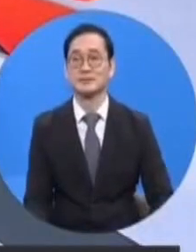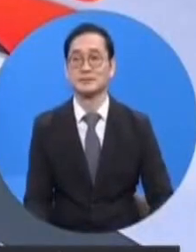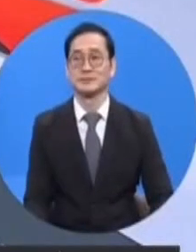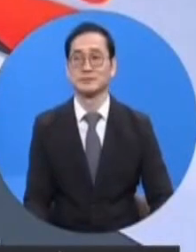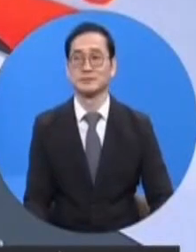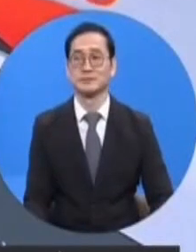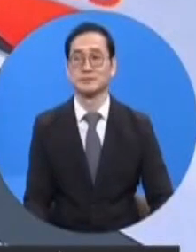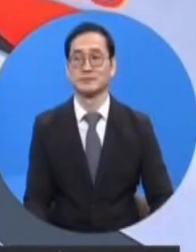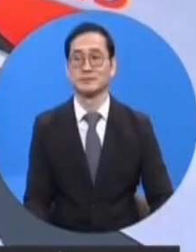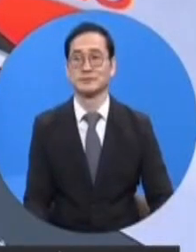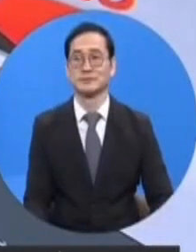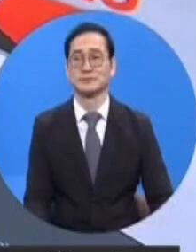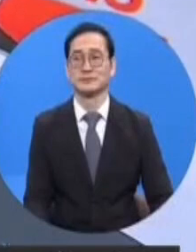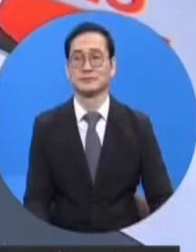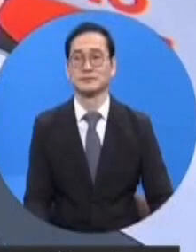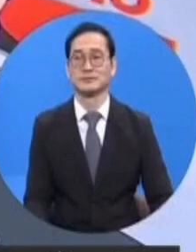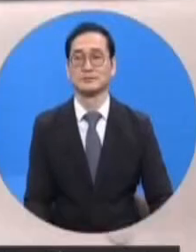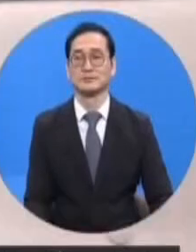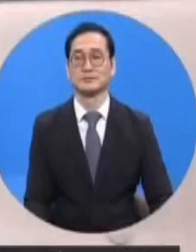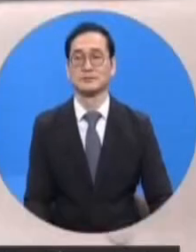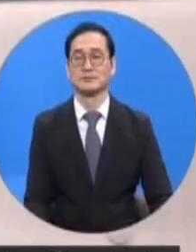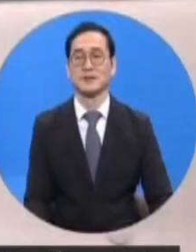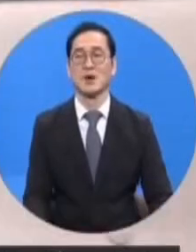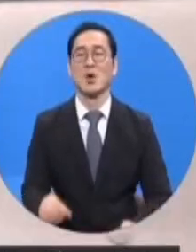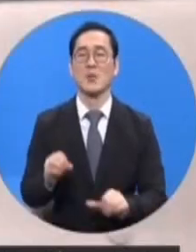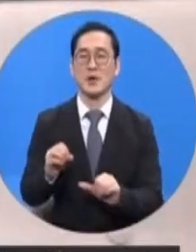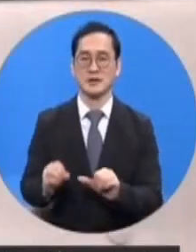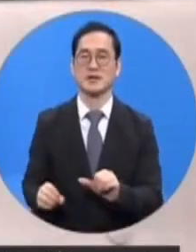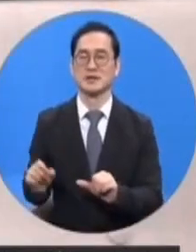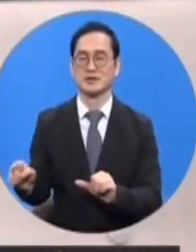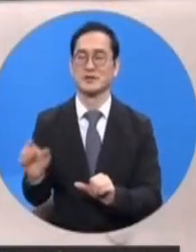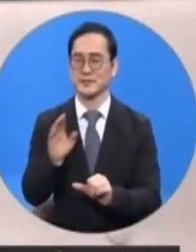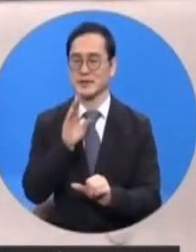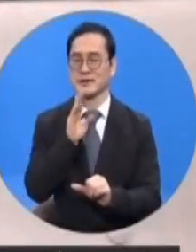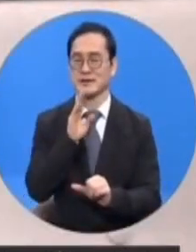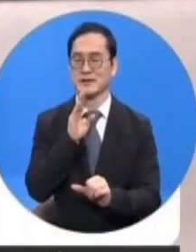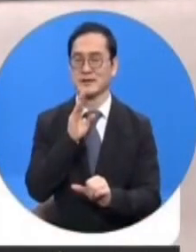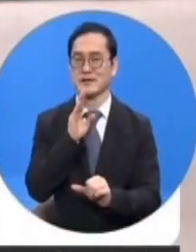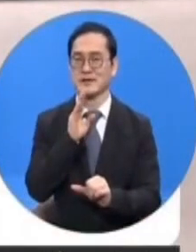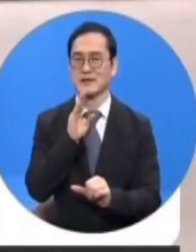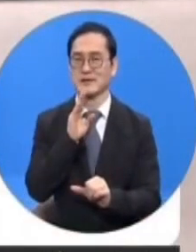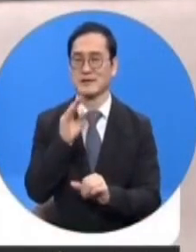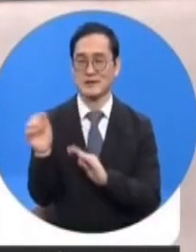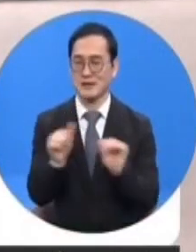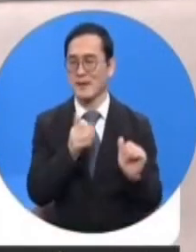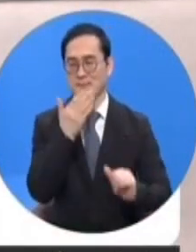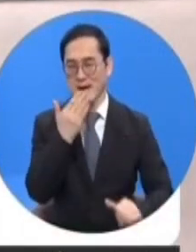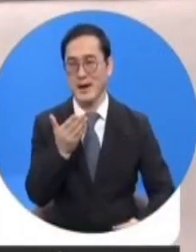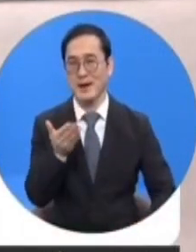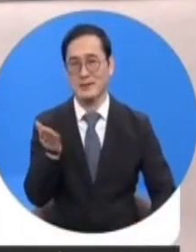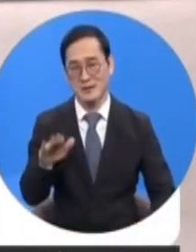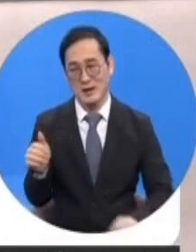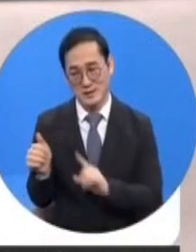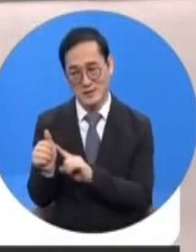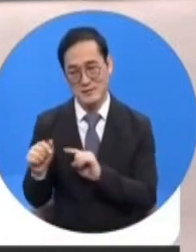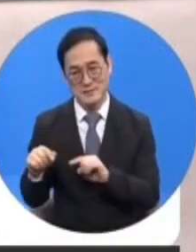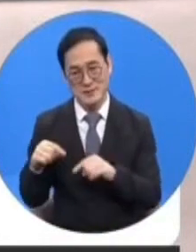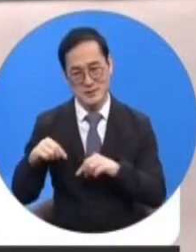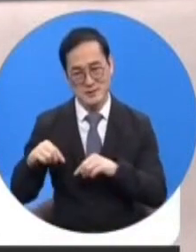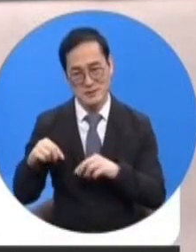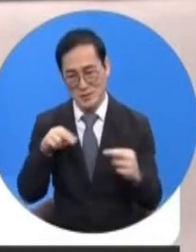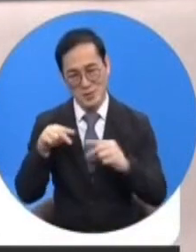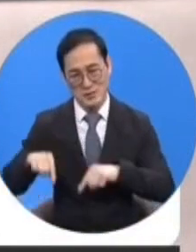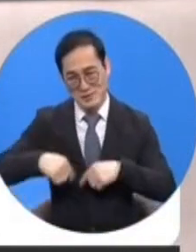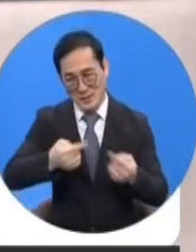지지율 5%도 하나의 요건이긴 합니다만, 예, 좀 더 구체적으로 들여다보면 허경영 후보가 나올 수 있을지는 아직까지는